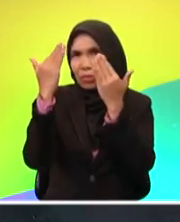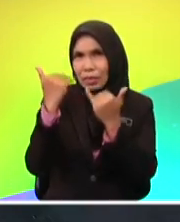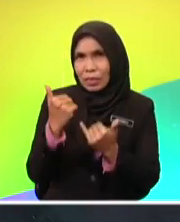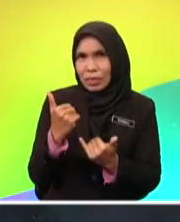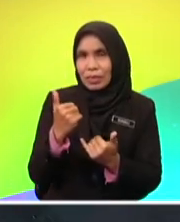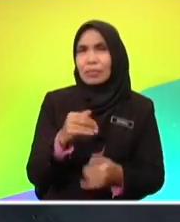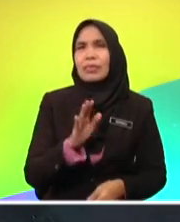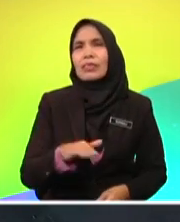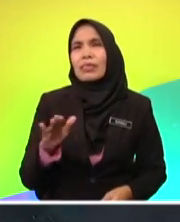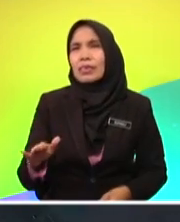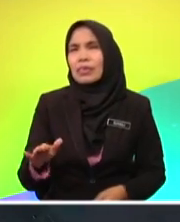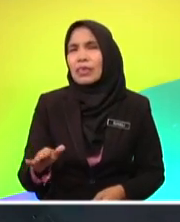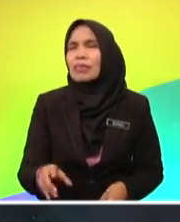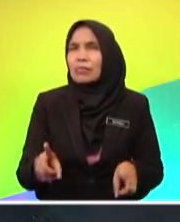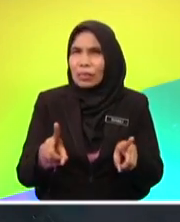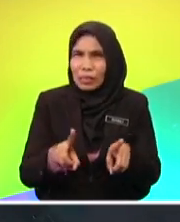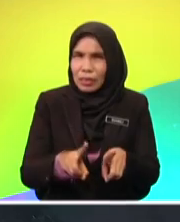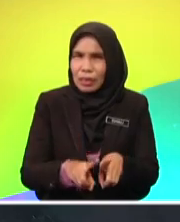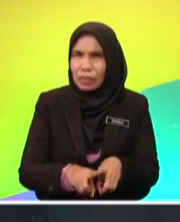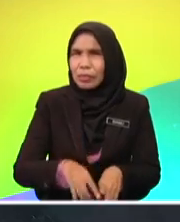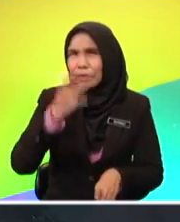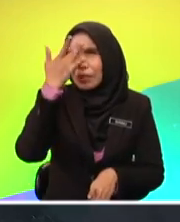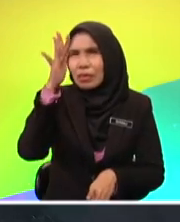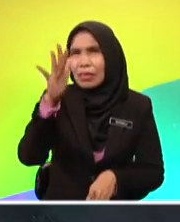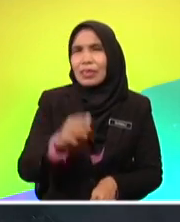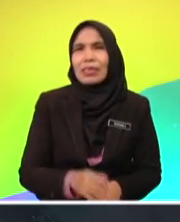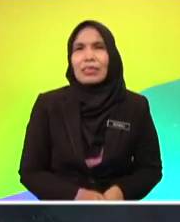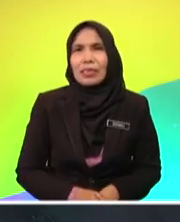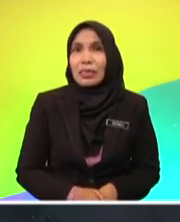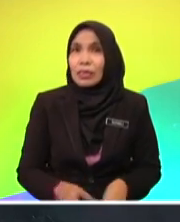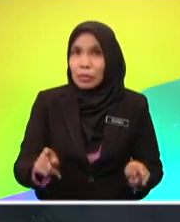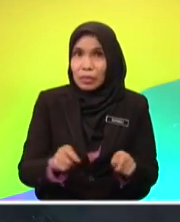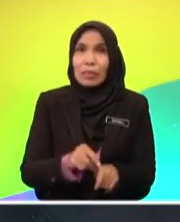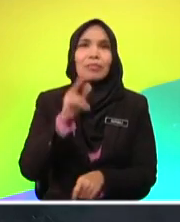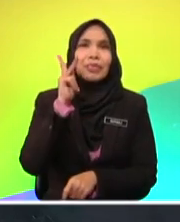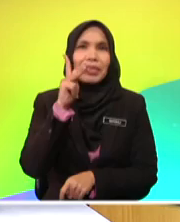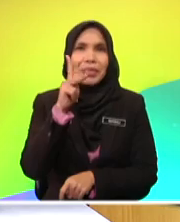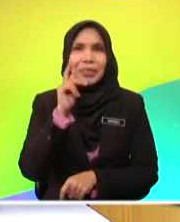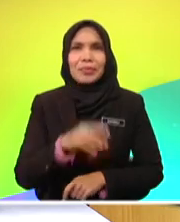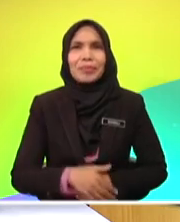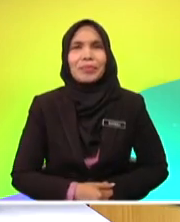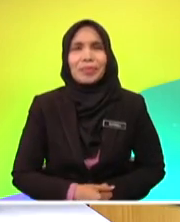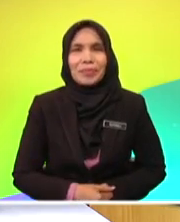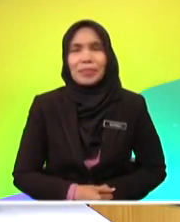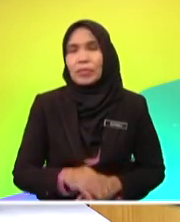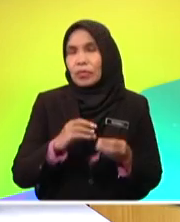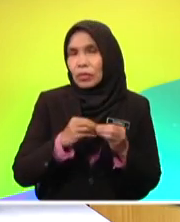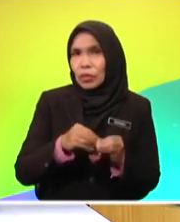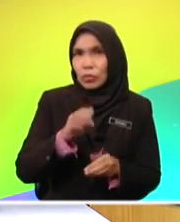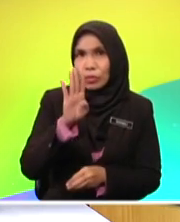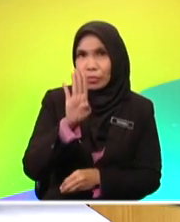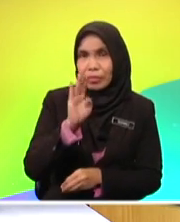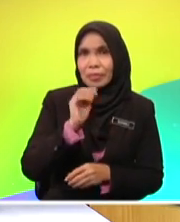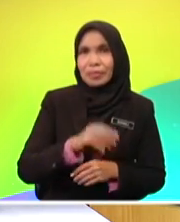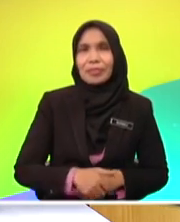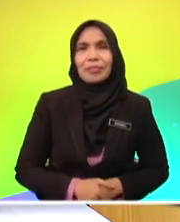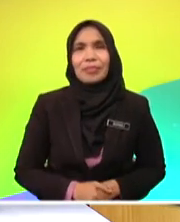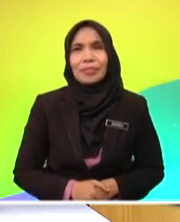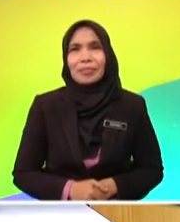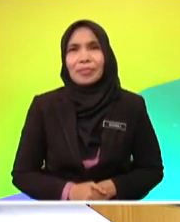pun sehebat macam Kak Rina. Okey. Soalan seterusnya. Baik. Nombor empat. Okey Kak Rina, cari mana